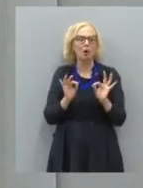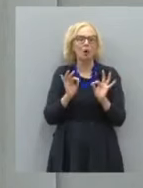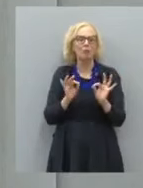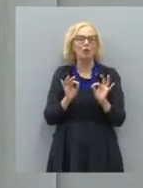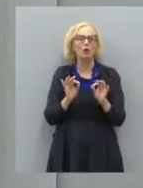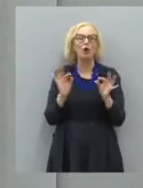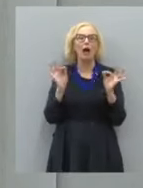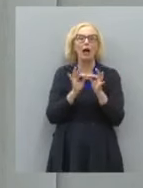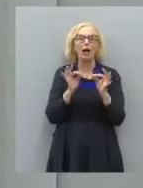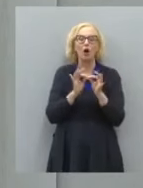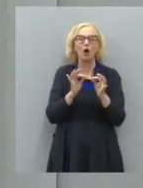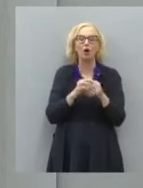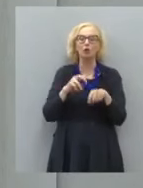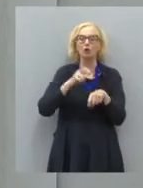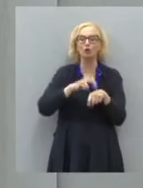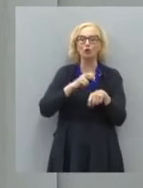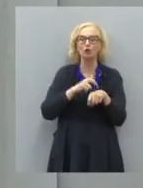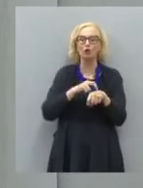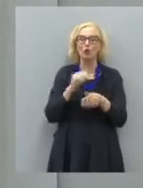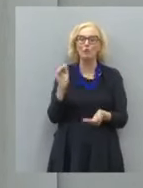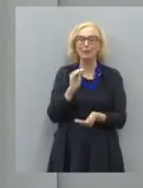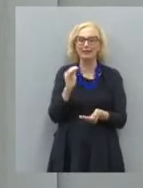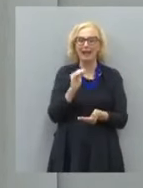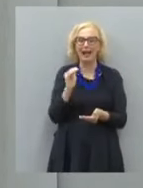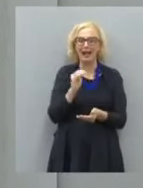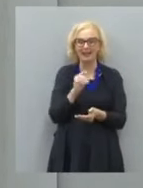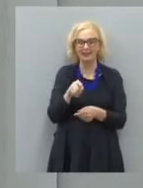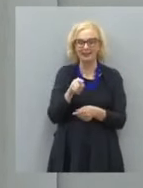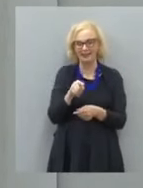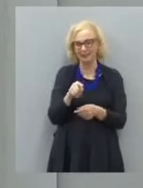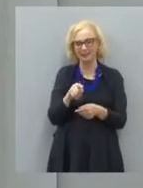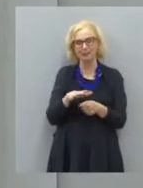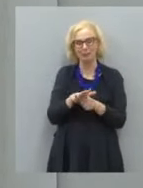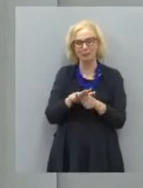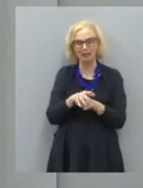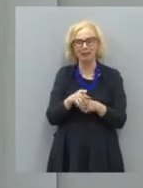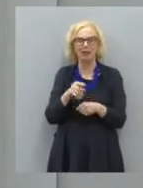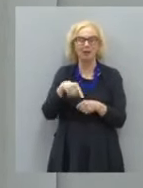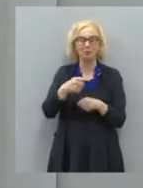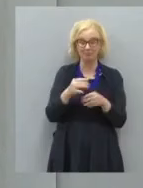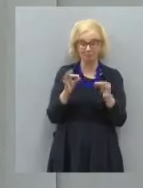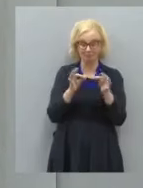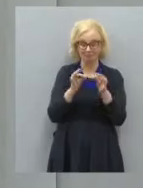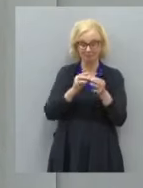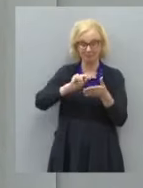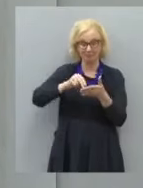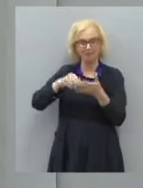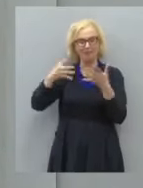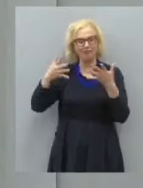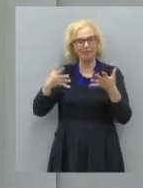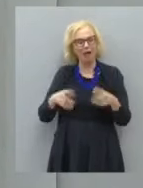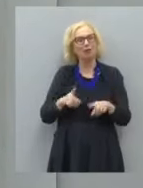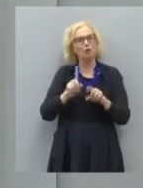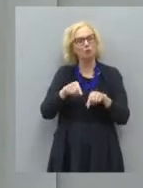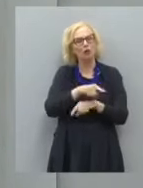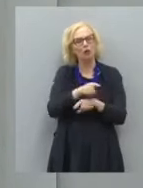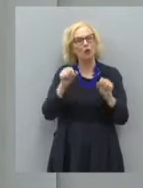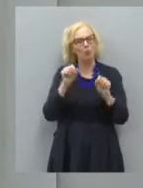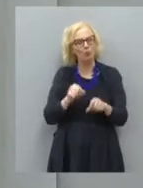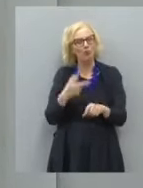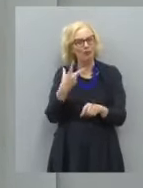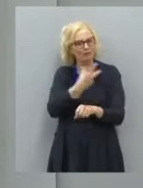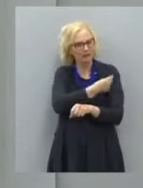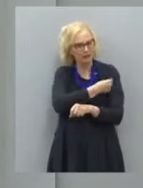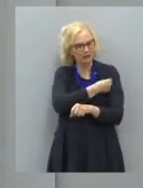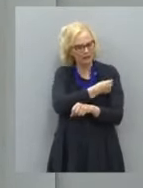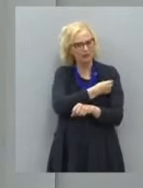con i pediatri di libera scelta quindi adesso a seguito della firma dell'accordo cui pedate di berla scelta anche loro potranno vaccinare i